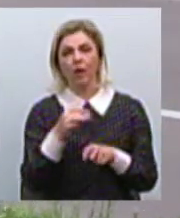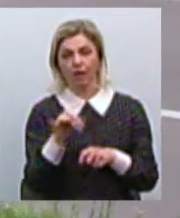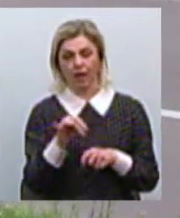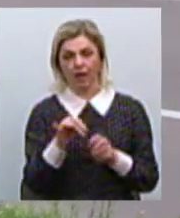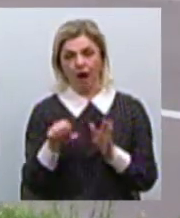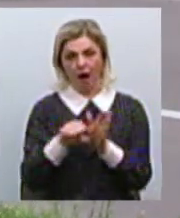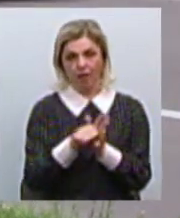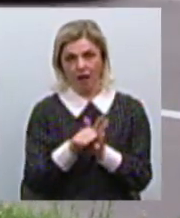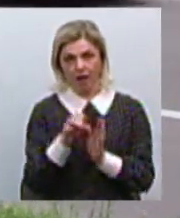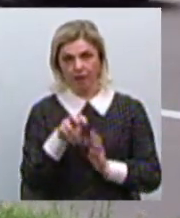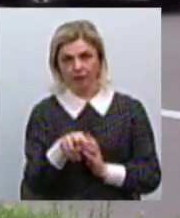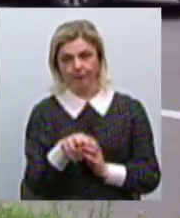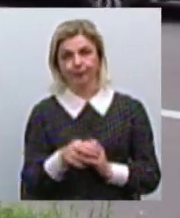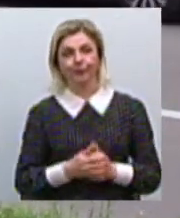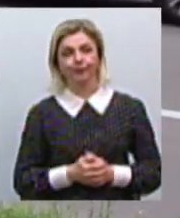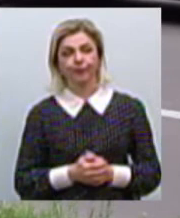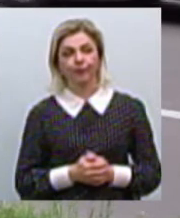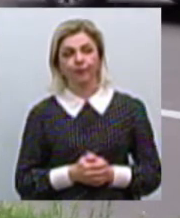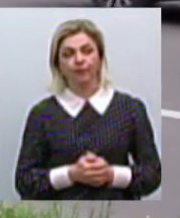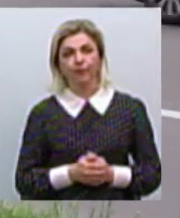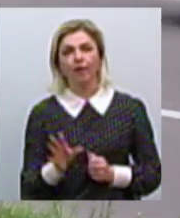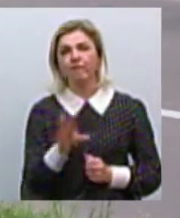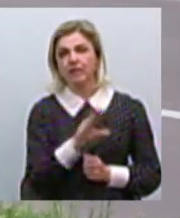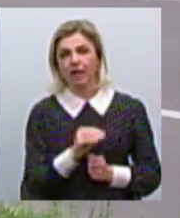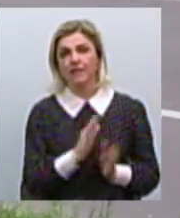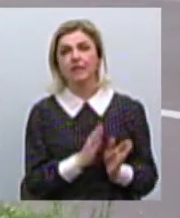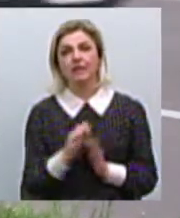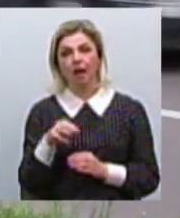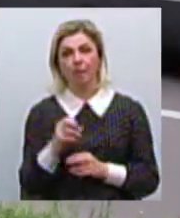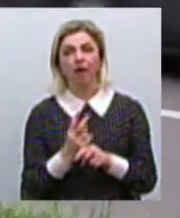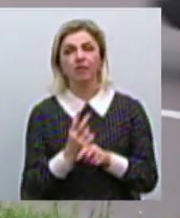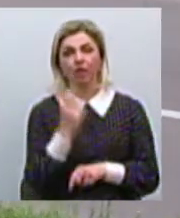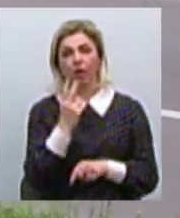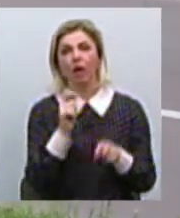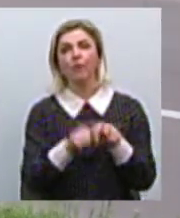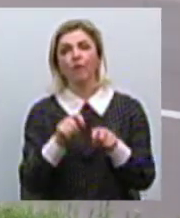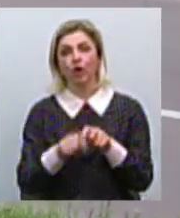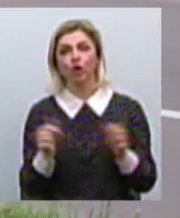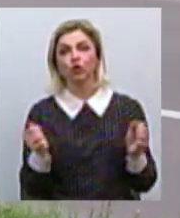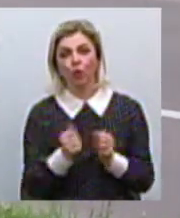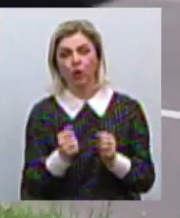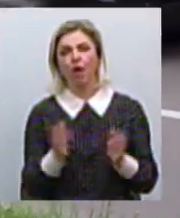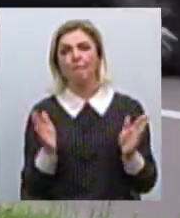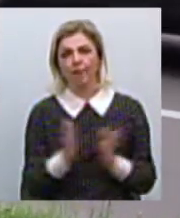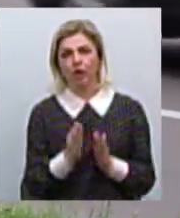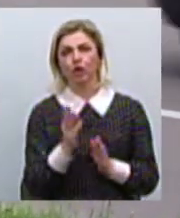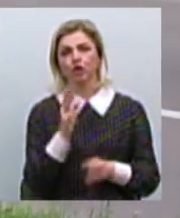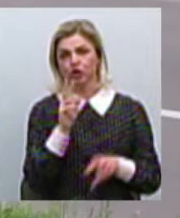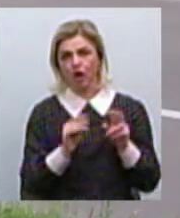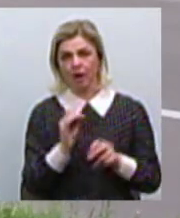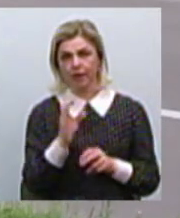який, ця система подвійного вимірювання швидкості мінімізує шанси, пов'язані